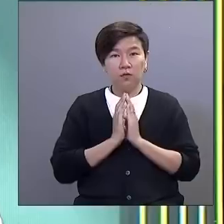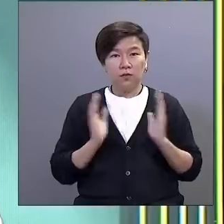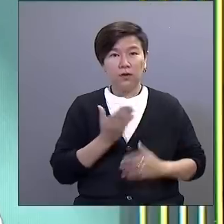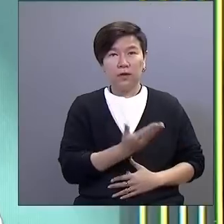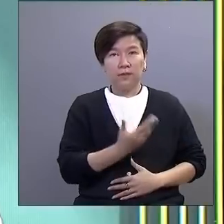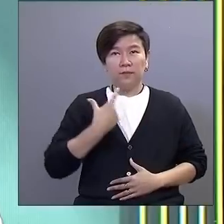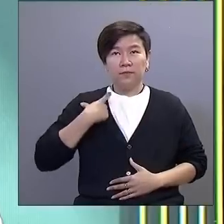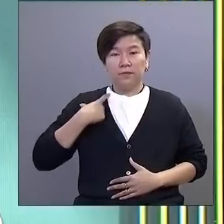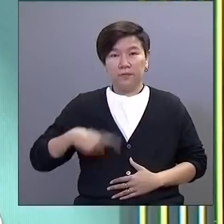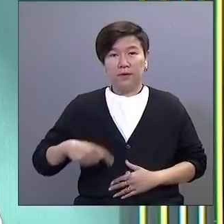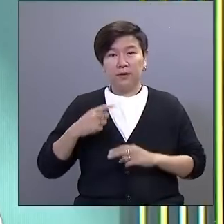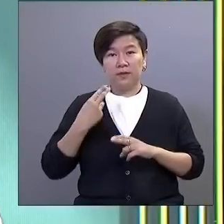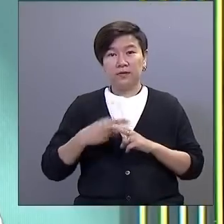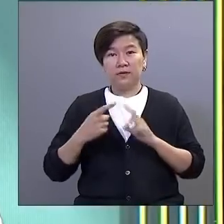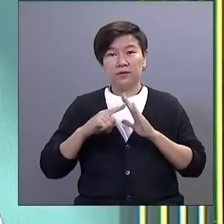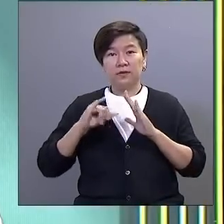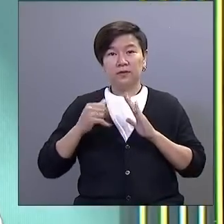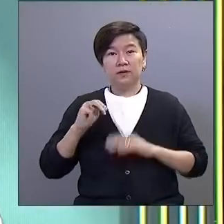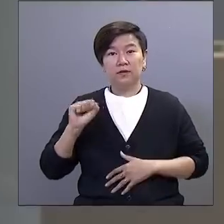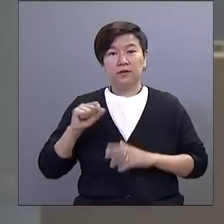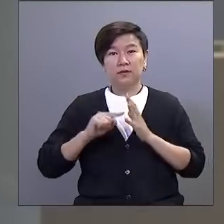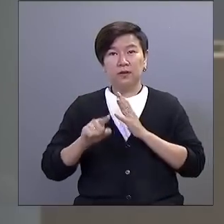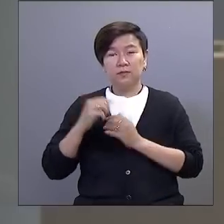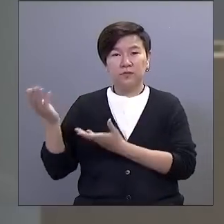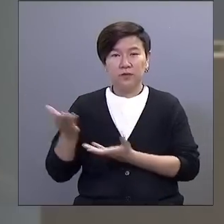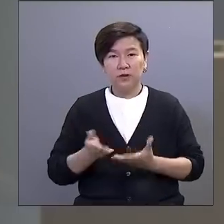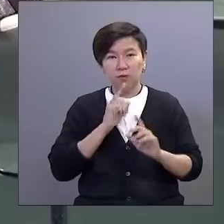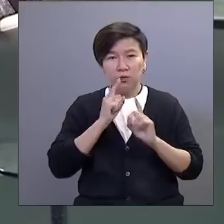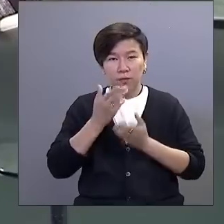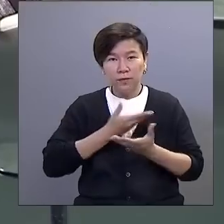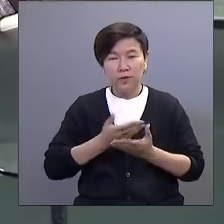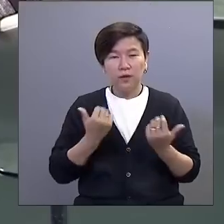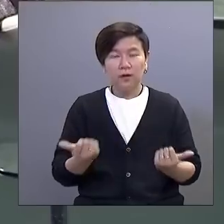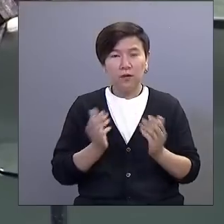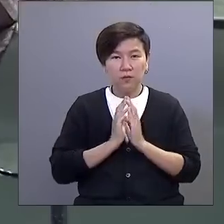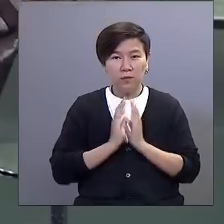ายเจมส์วิทยธรแก้วโตที่มาร่วมพูดคุยกับเรารู้ทันกันได้ในเช้านี้ขอบพระคุณค่ะ ขอบคุณครับทนายเจมส์ครับ สวัสดีครับ